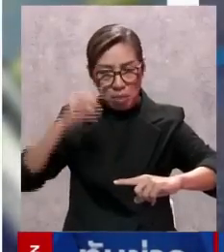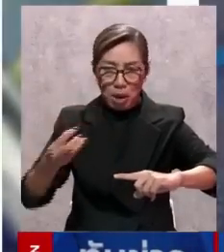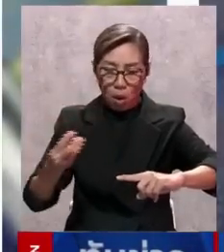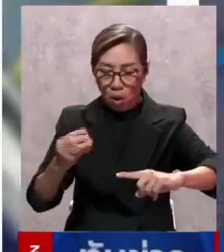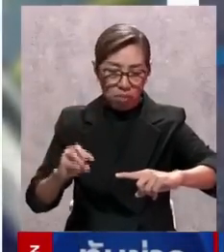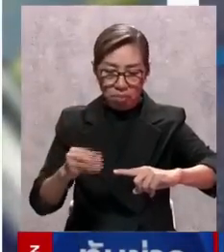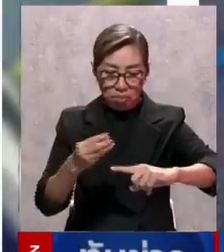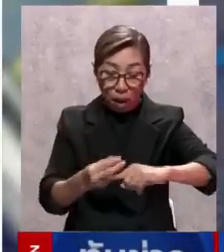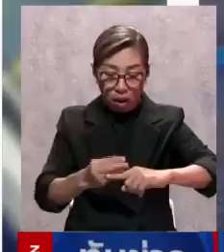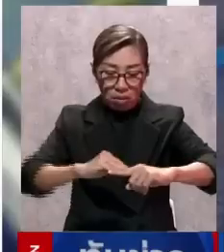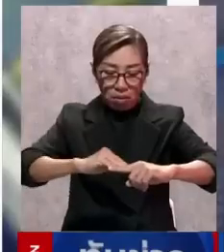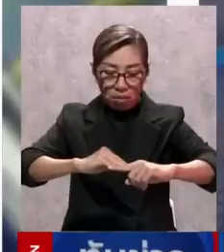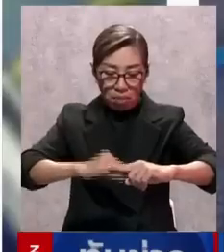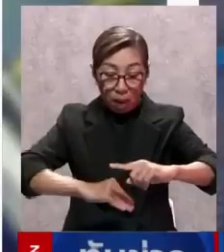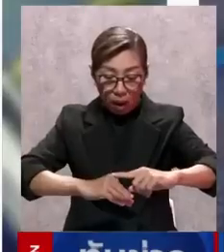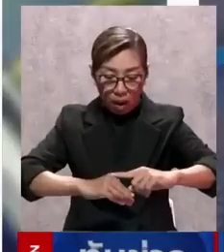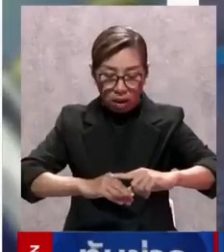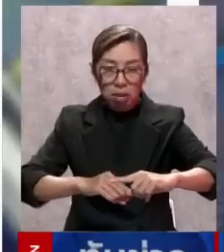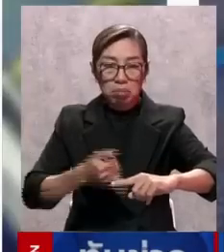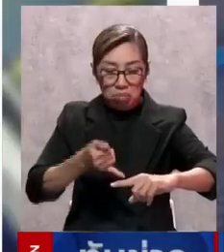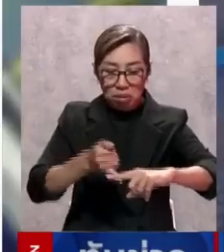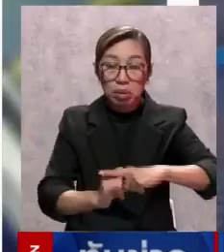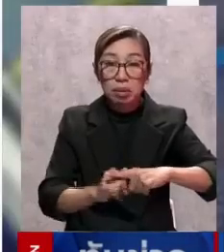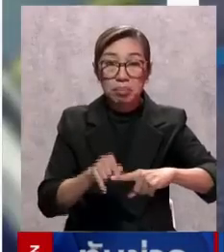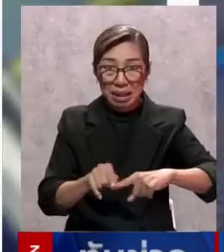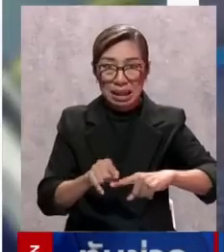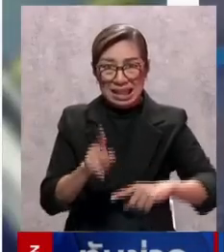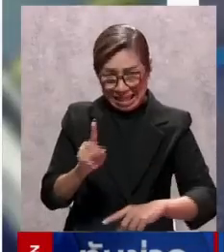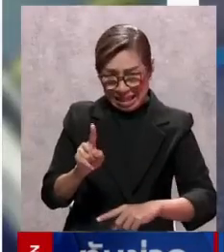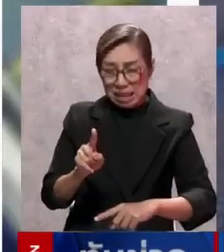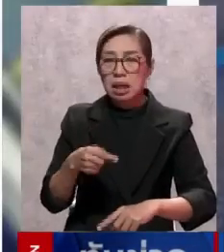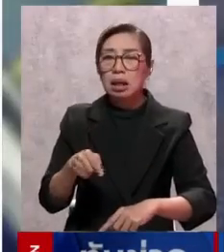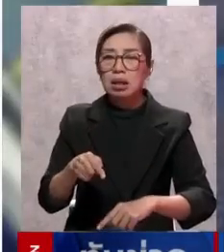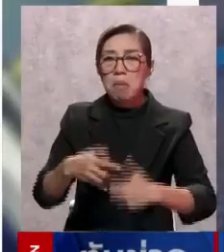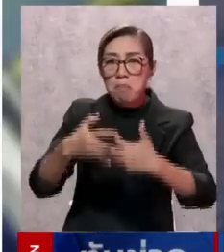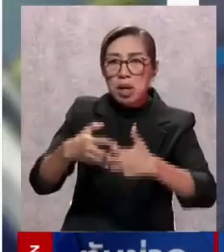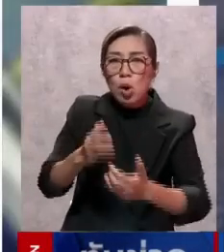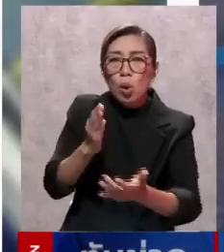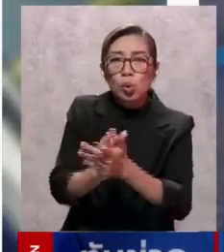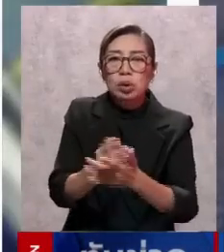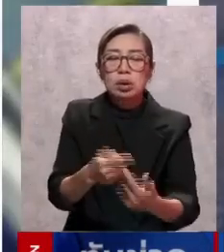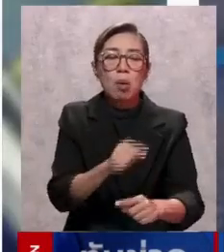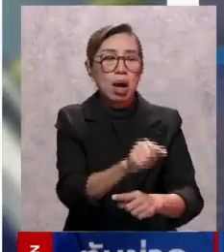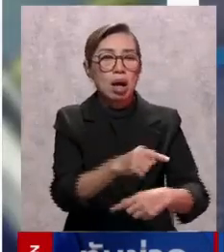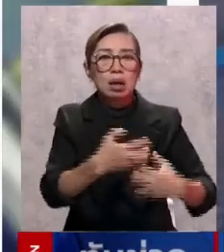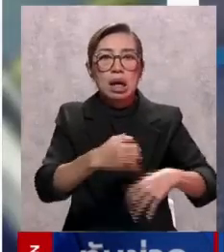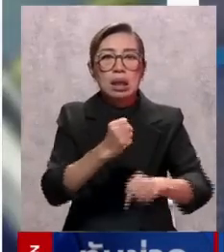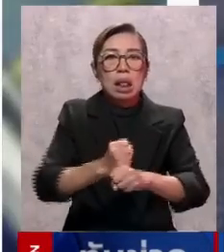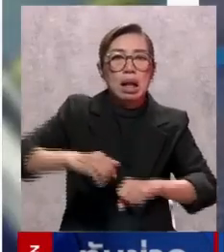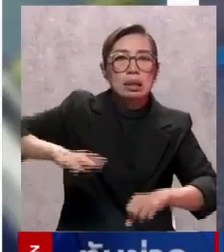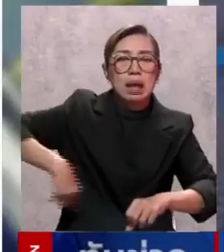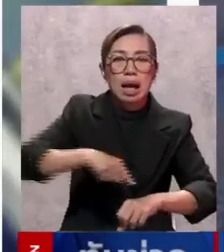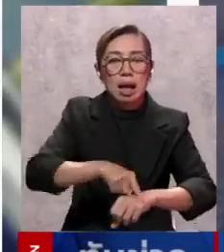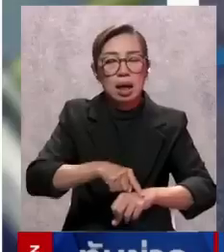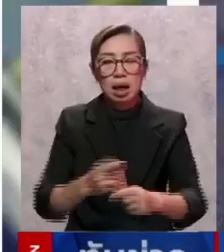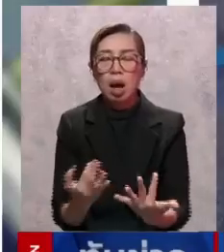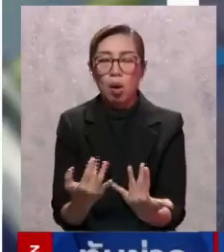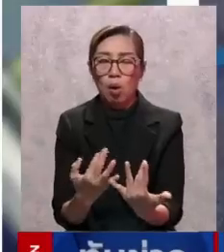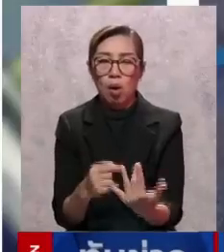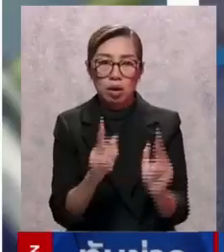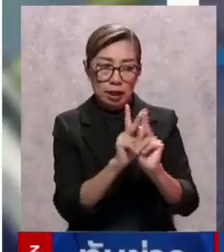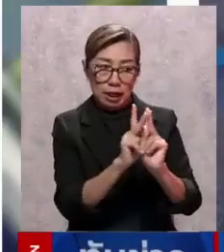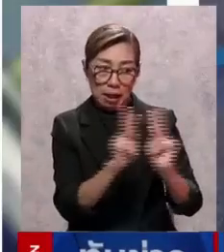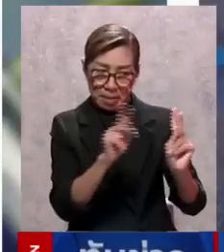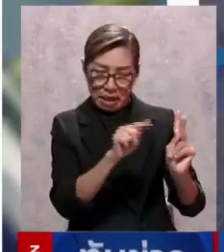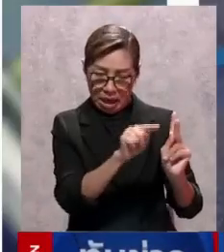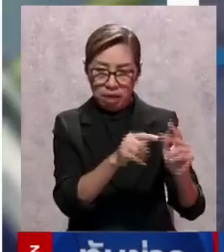ผู้โดยสารตกลงไปส่วนเซ็นเซอร์ก็มีนะแต่ทำหน้าที่ไม่ทันค่ะซึ่งหลังจากนี้จะมีการตั้งคณะกรรมการ